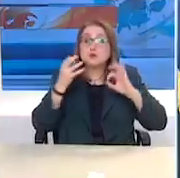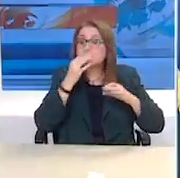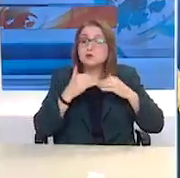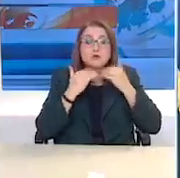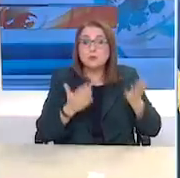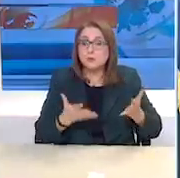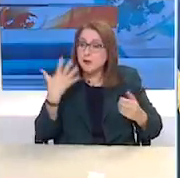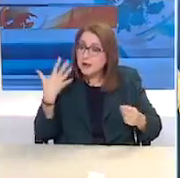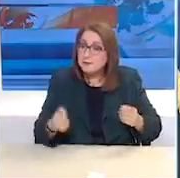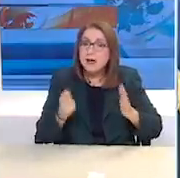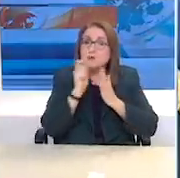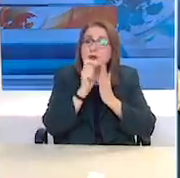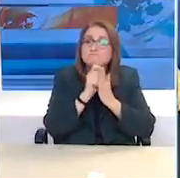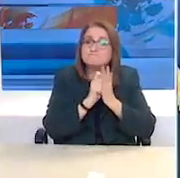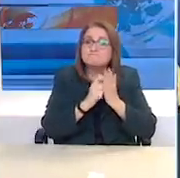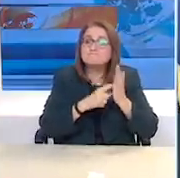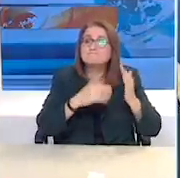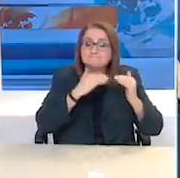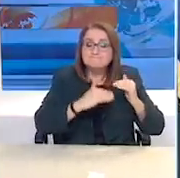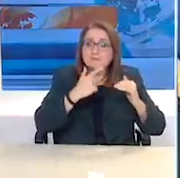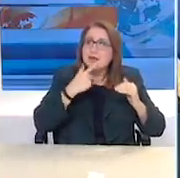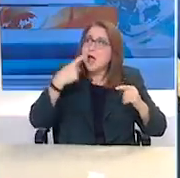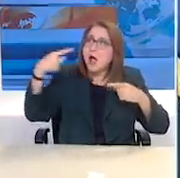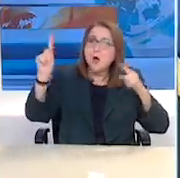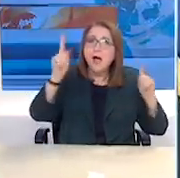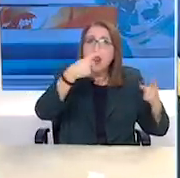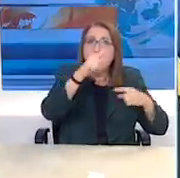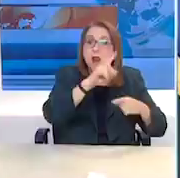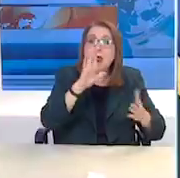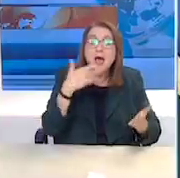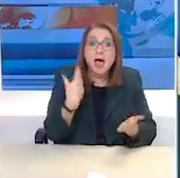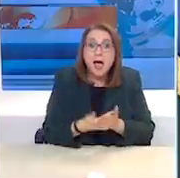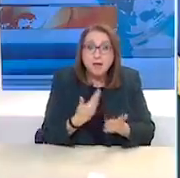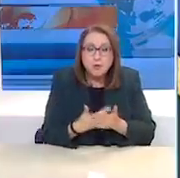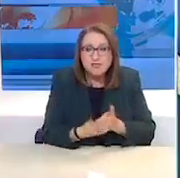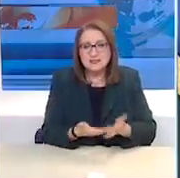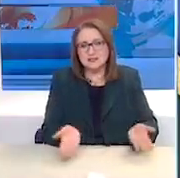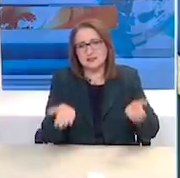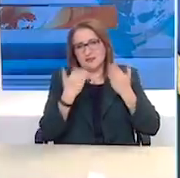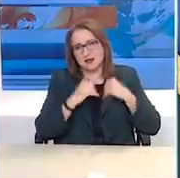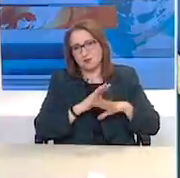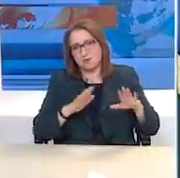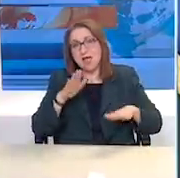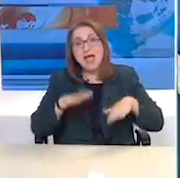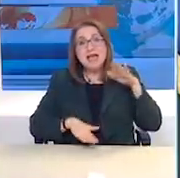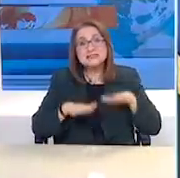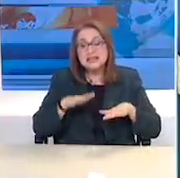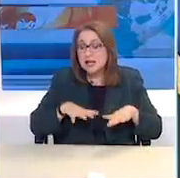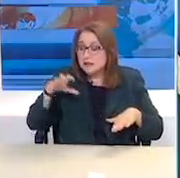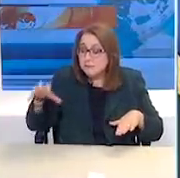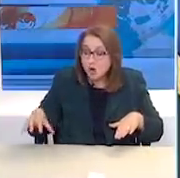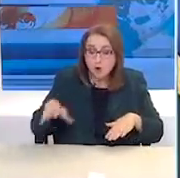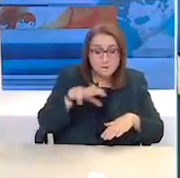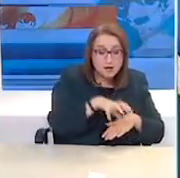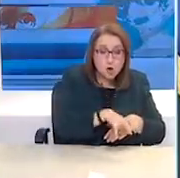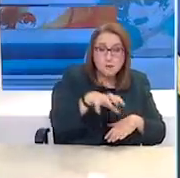κλίμακες, αλλά κανείς δεν έχει δεδομένα. Και αυτά τα δεδομένα μπορούν να διαφέρουν από περιοχή σε περιοχή και από γεωγραφία σε